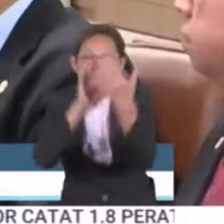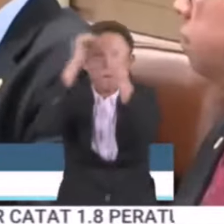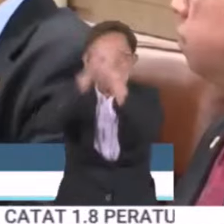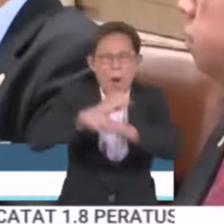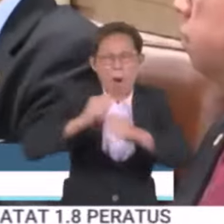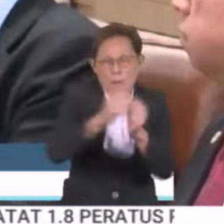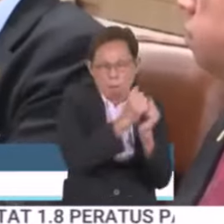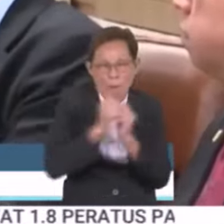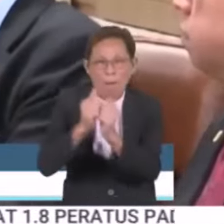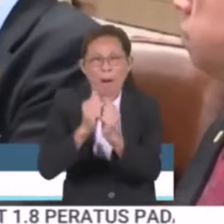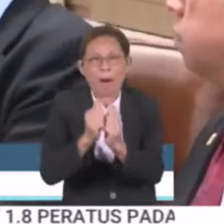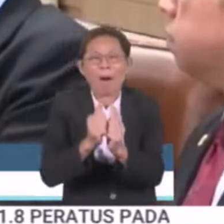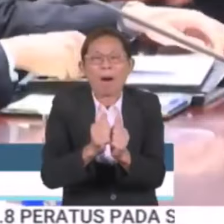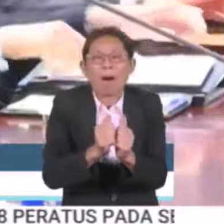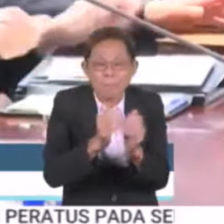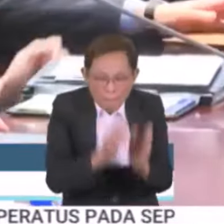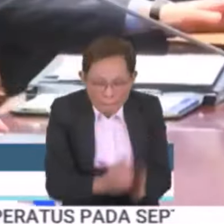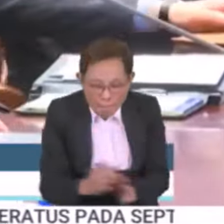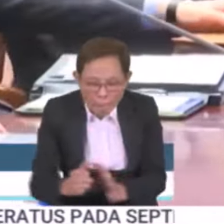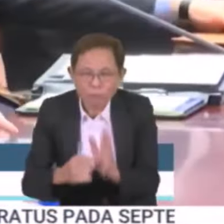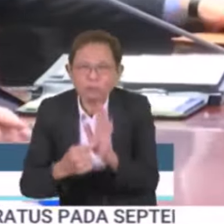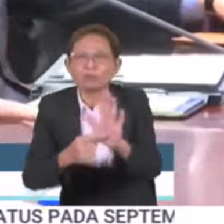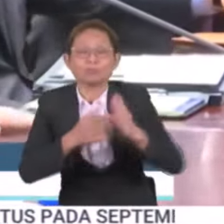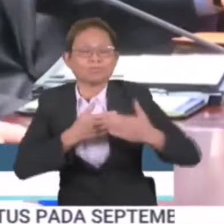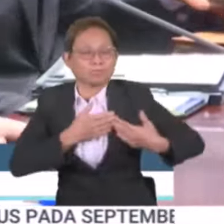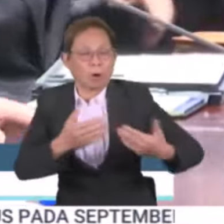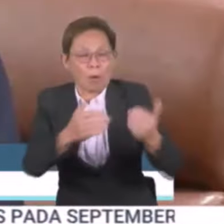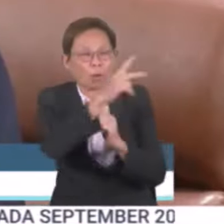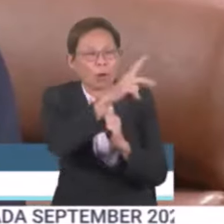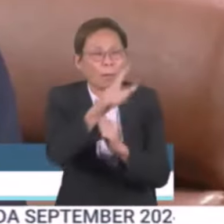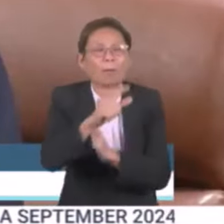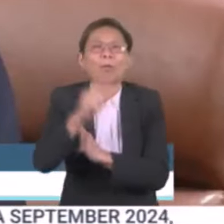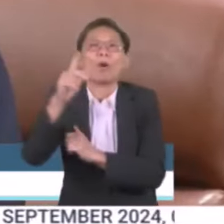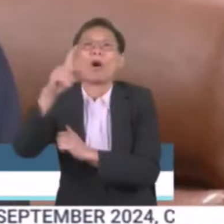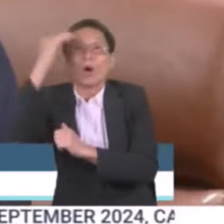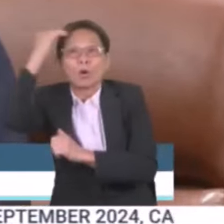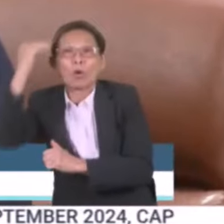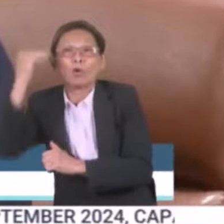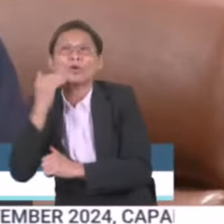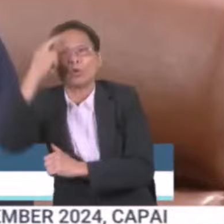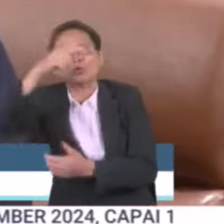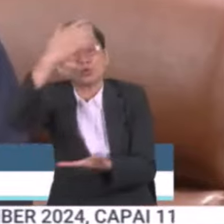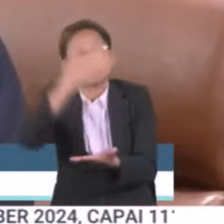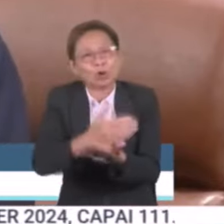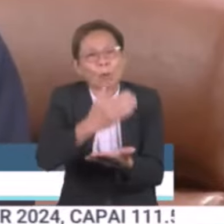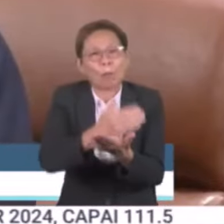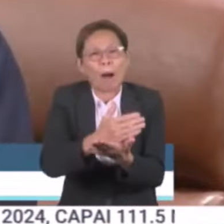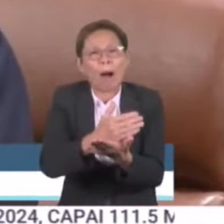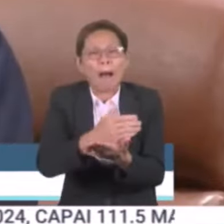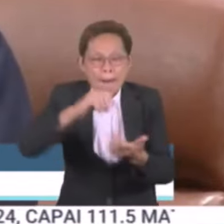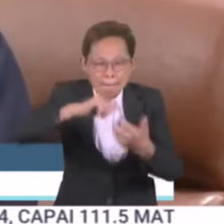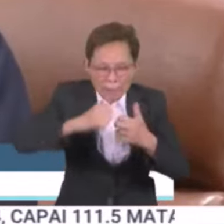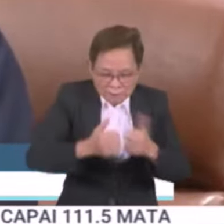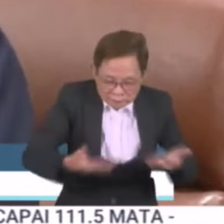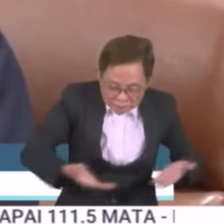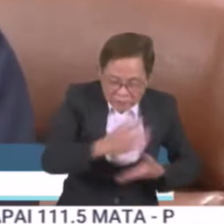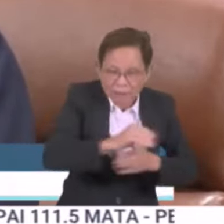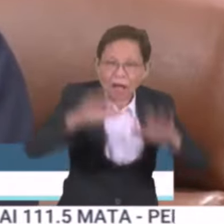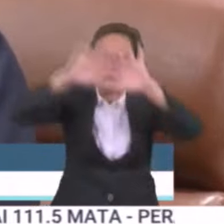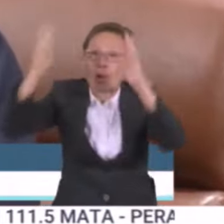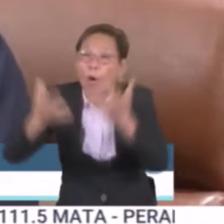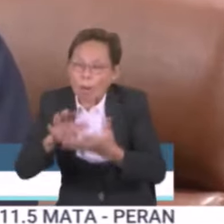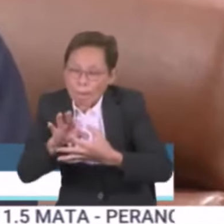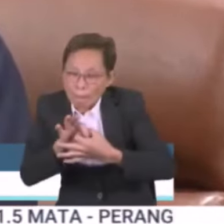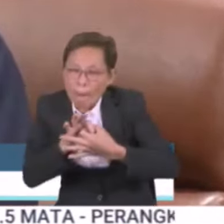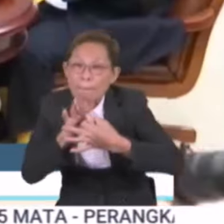bersama. Perkongsian strategik mencerminkan komitmen bersama Kuala Lumpur, Seoul untuk menangani isu serantau dan global